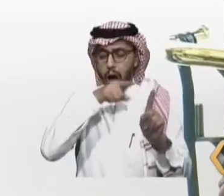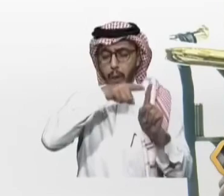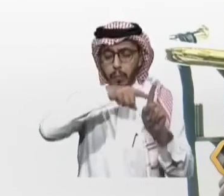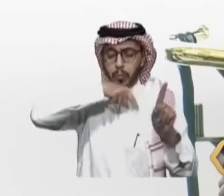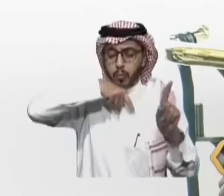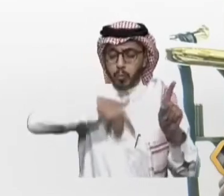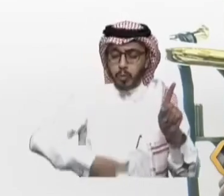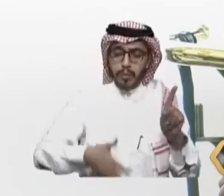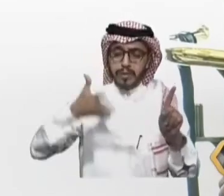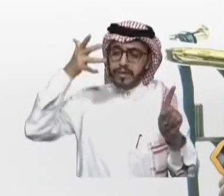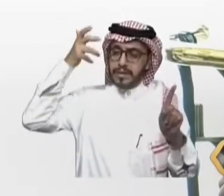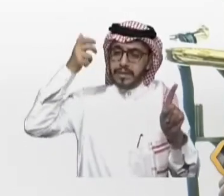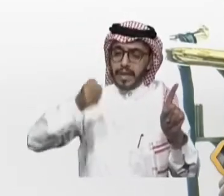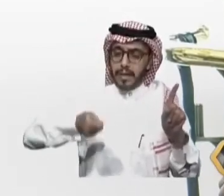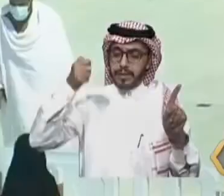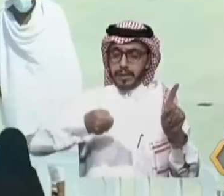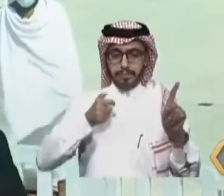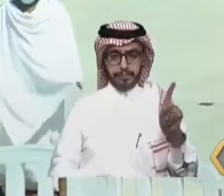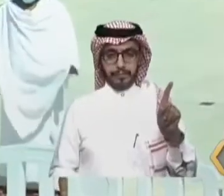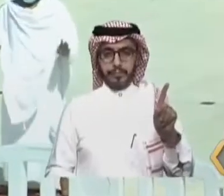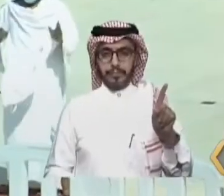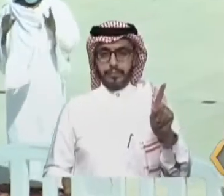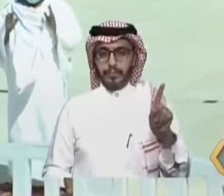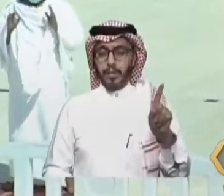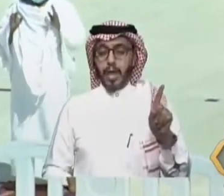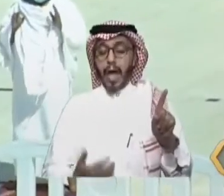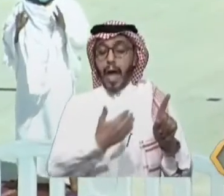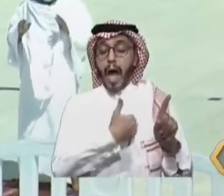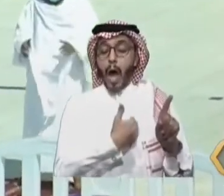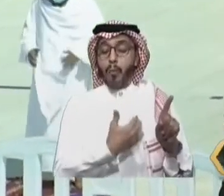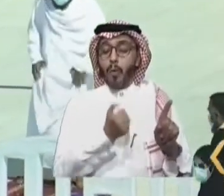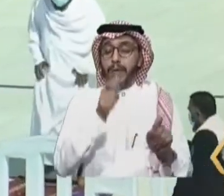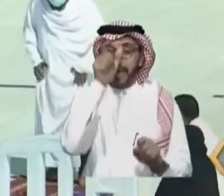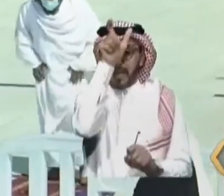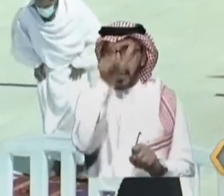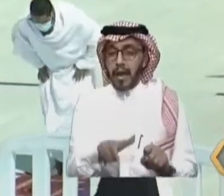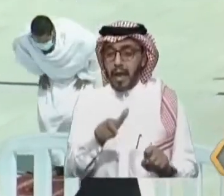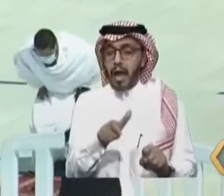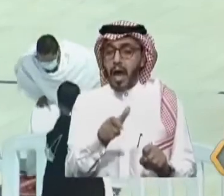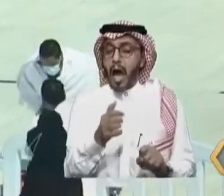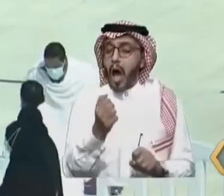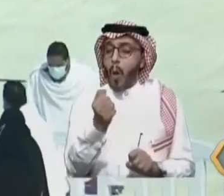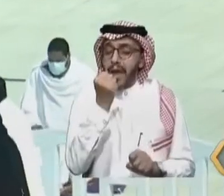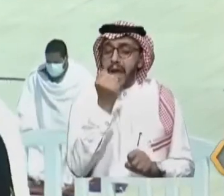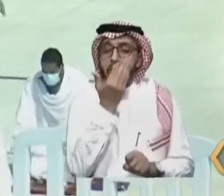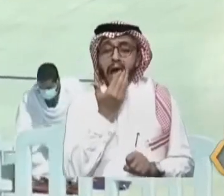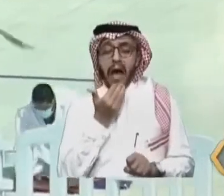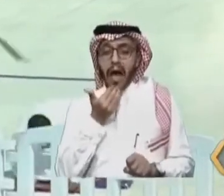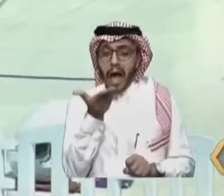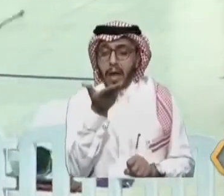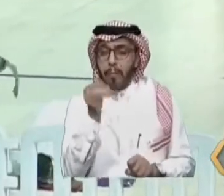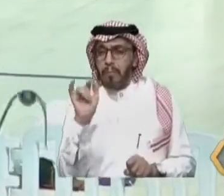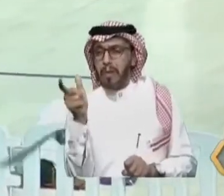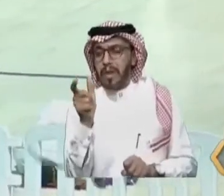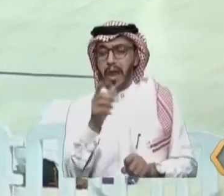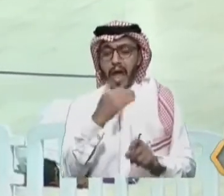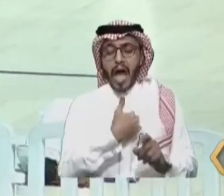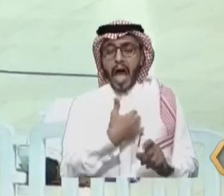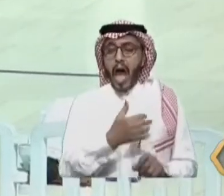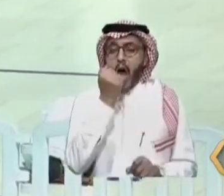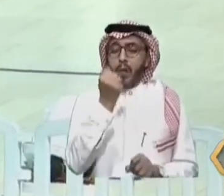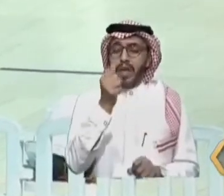الله صلى الله عليه وسلم: المؤمن القوي خير وأحب إلى الله من